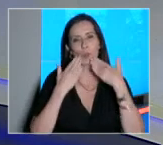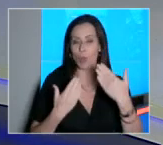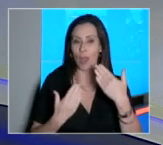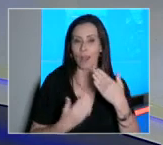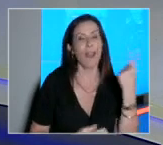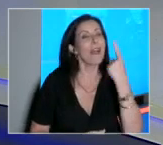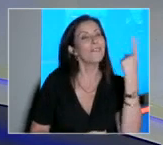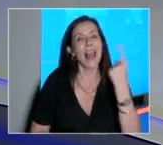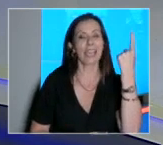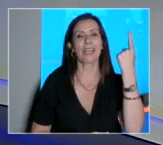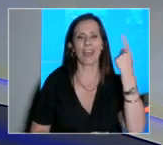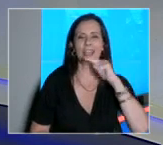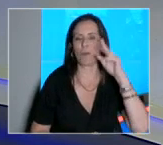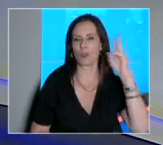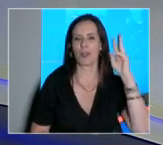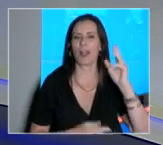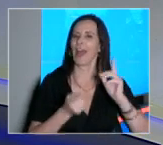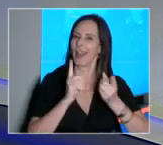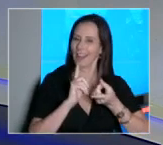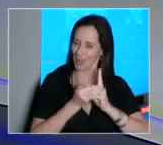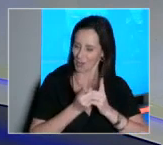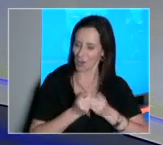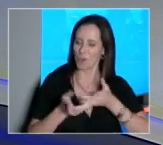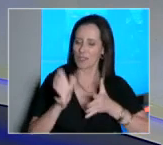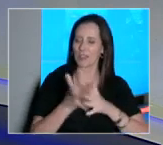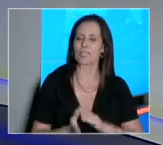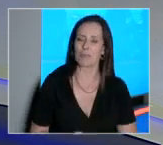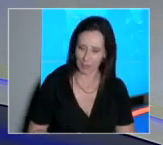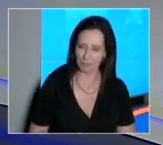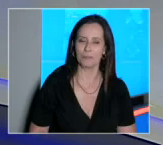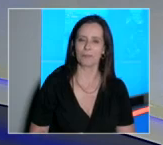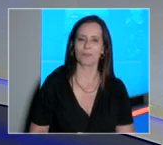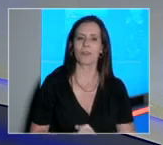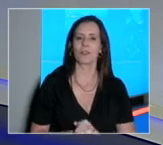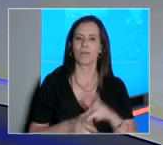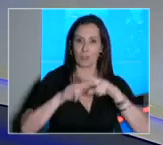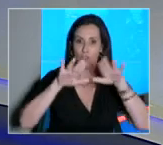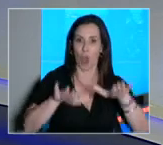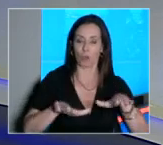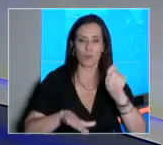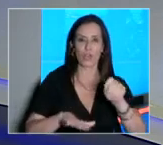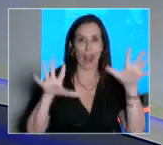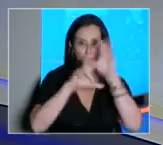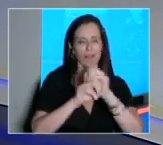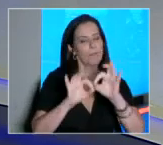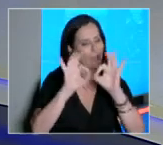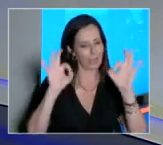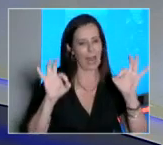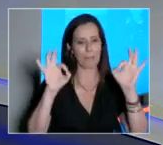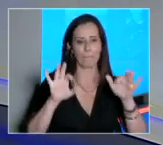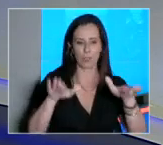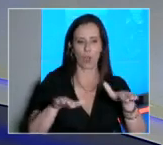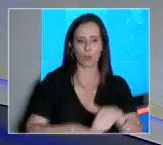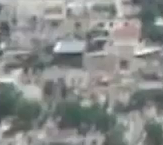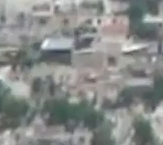תודה לאחת והיחידה, תמי שמע, על התרגום לשפת הסימנים. שלא תזוזו, משכן לילה, מעברון